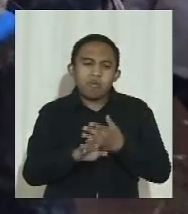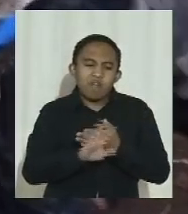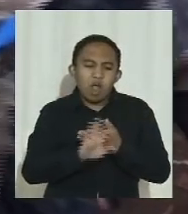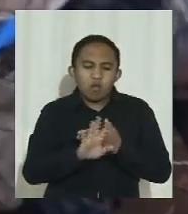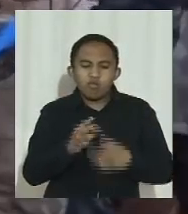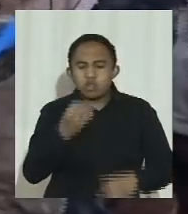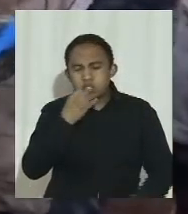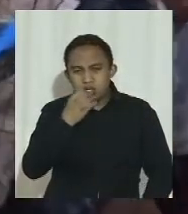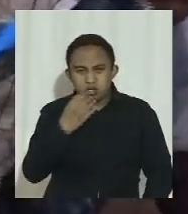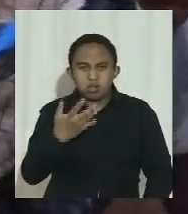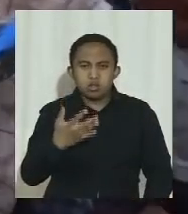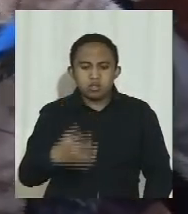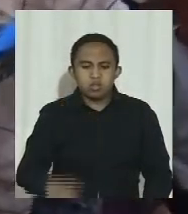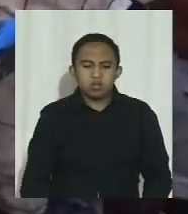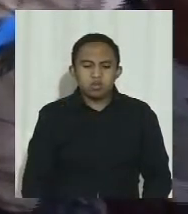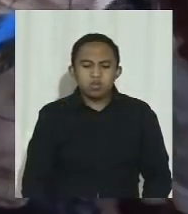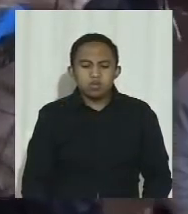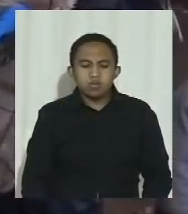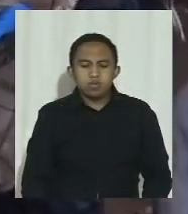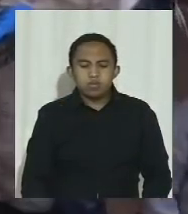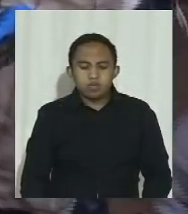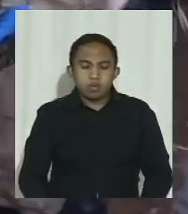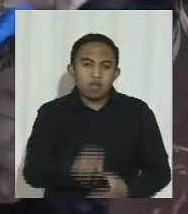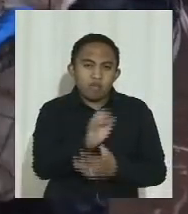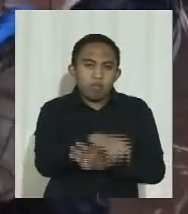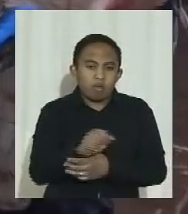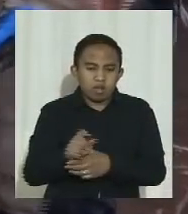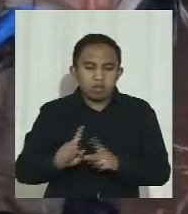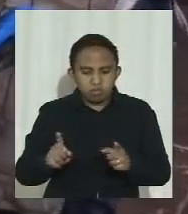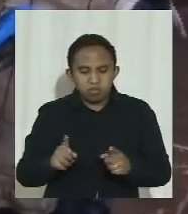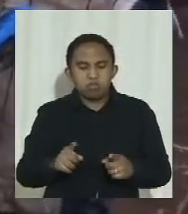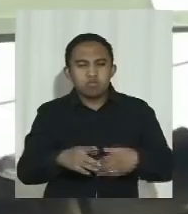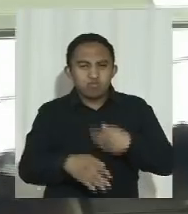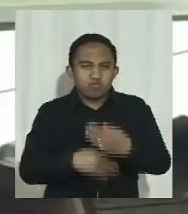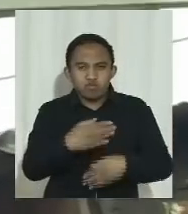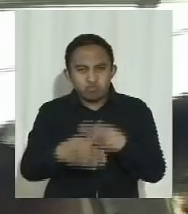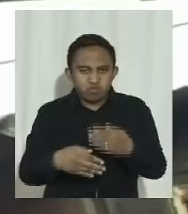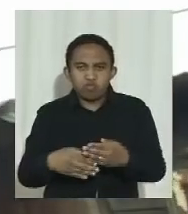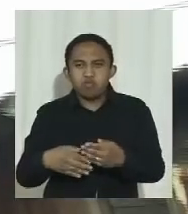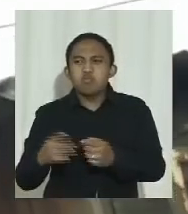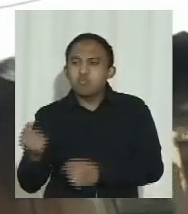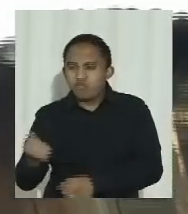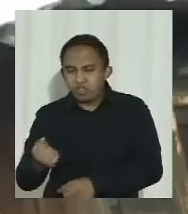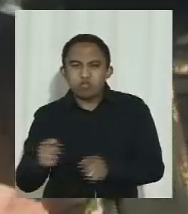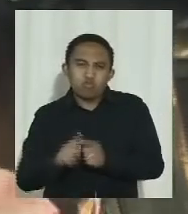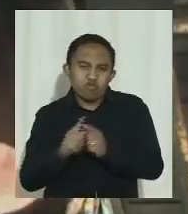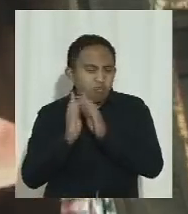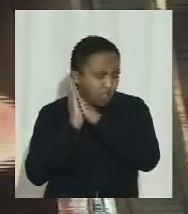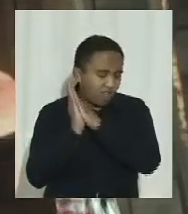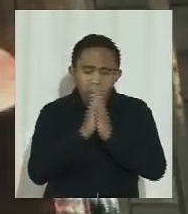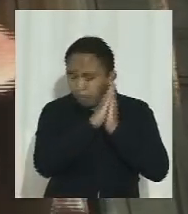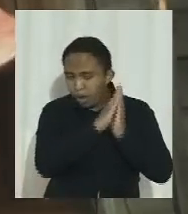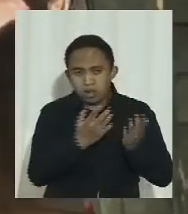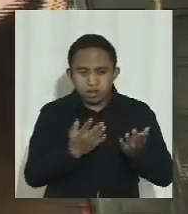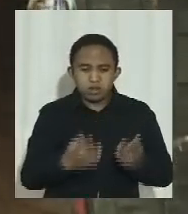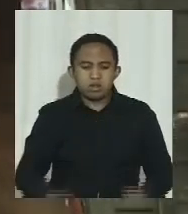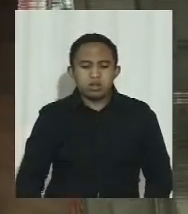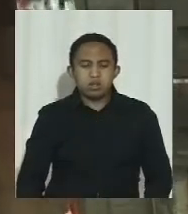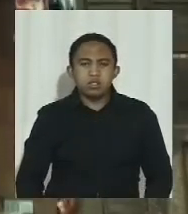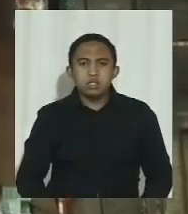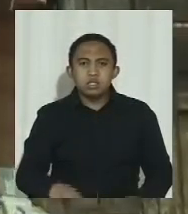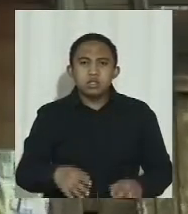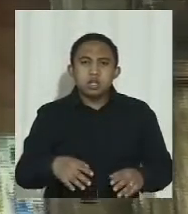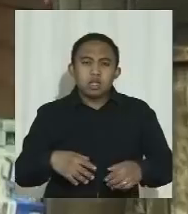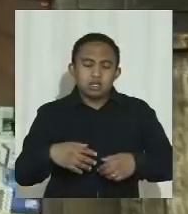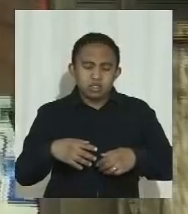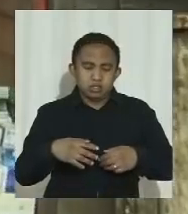ny sakafo, mifampiankina daholo ny famokarana, ny fanodinana ary ny fanjifana. Zava-dehibe ho an'ny tsena